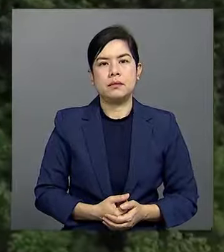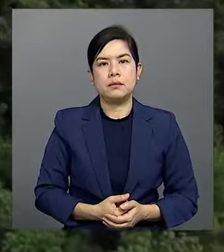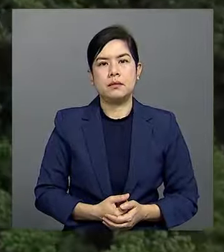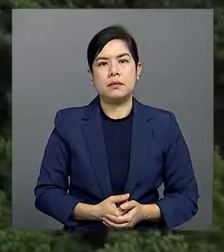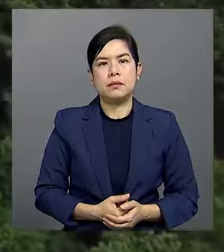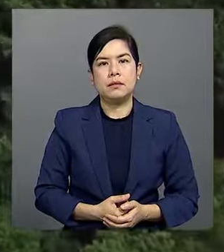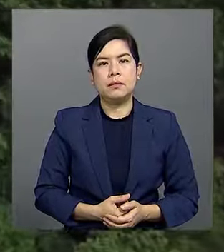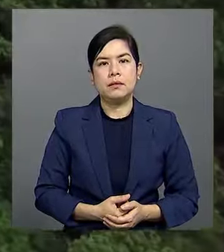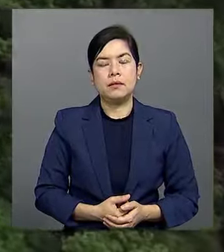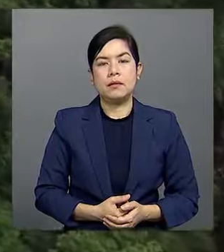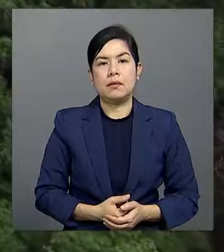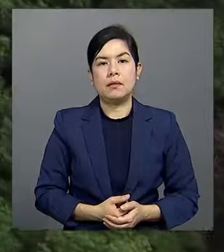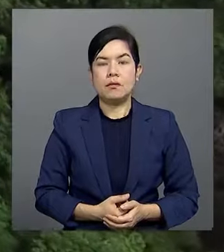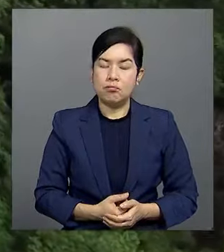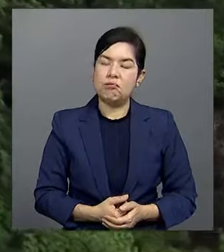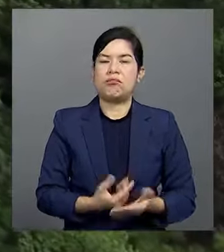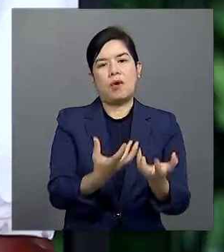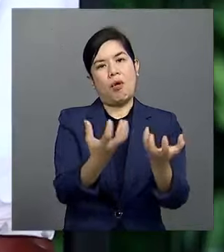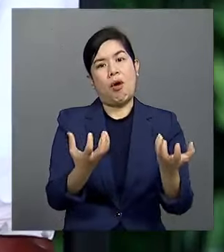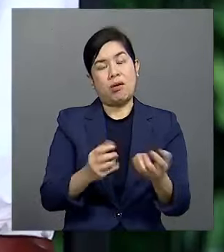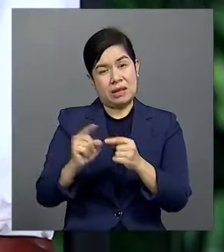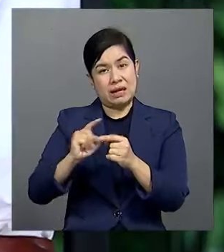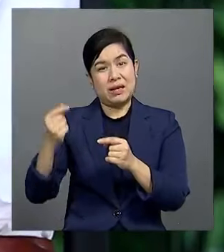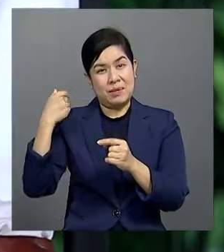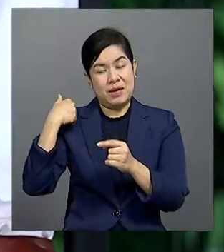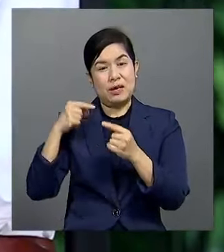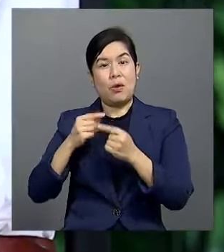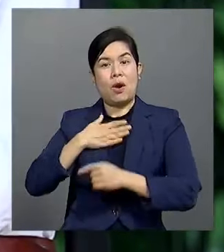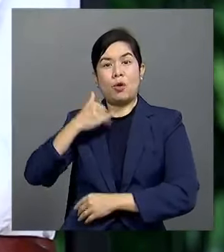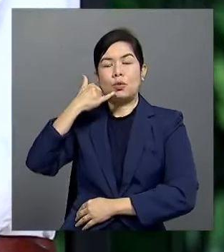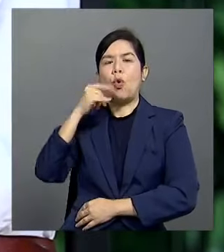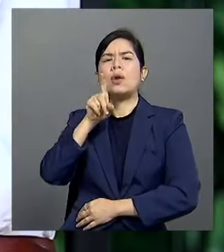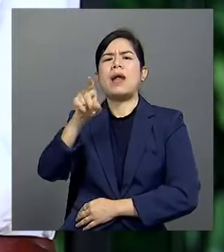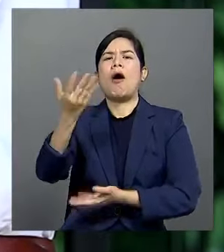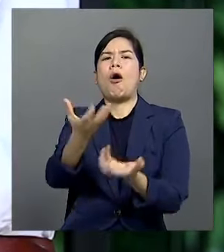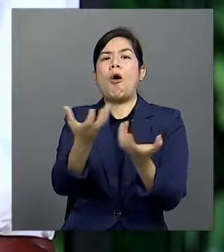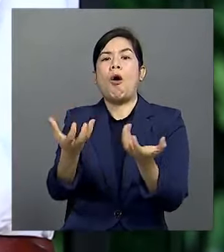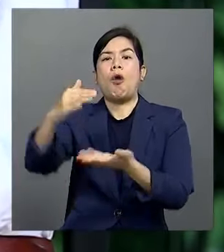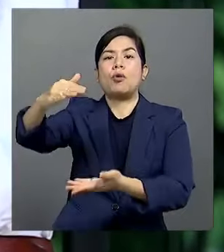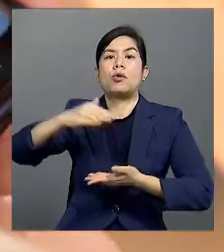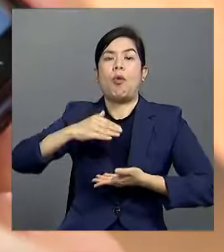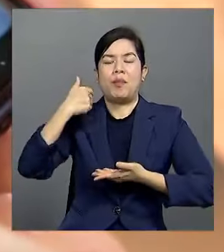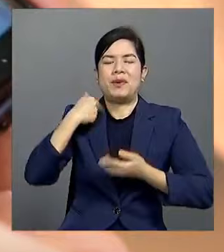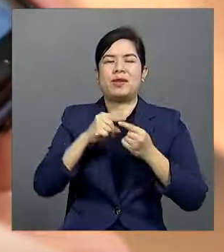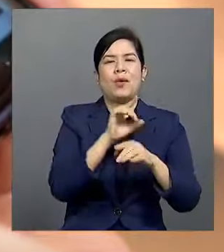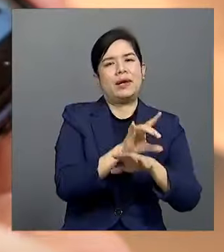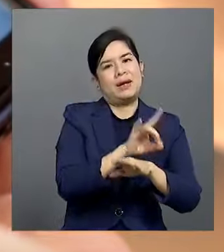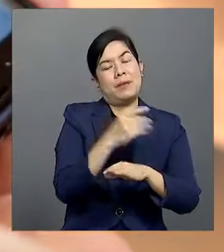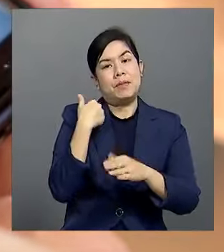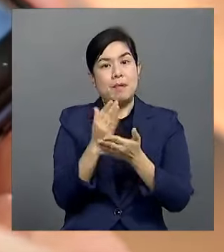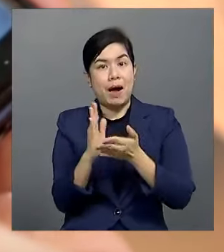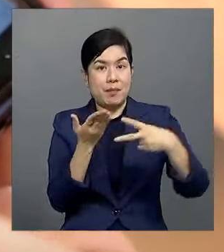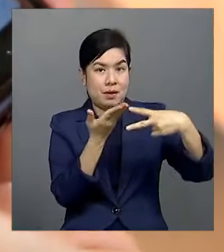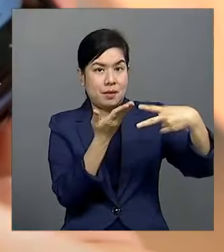ทั้งนี้ขยะที่เกิดจากการสั่งของออนไลน์ในช่วงโควิด-19 แบ่งเป็น2 ส่วนคือ 1.